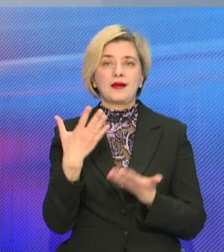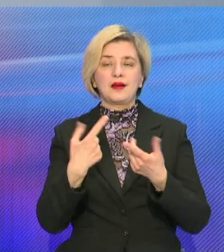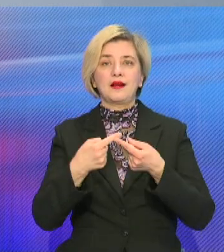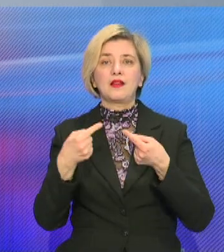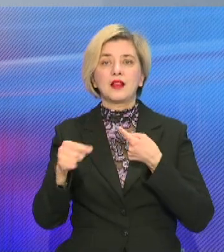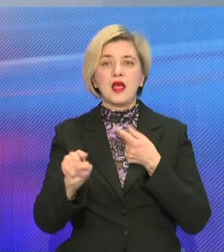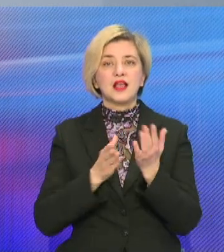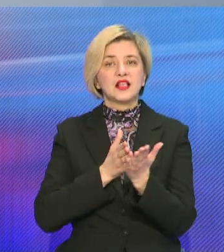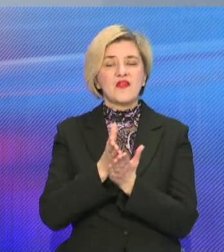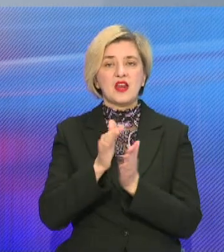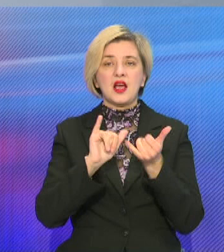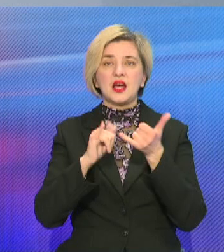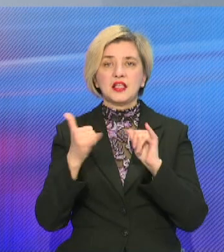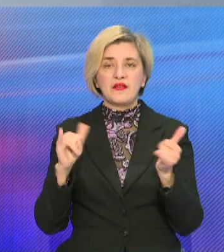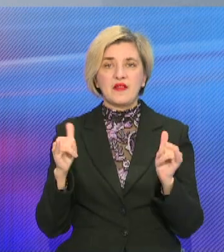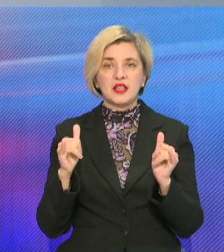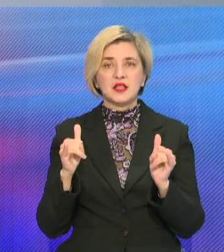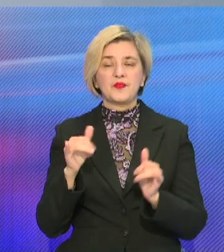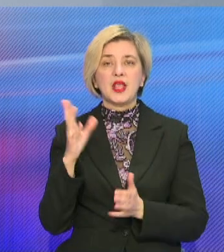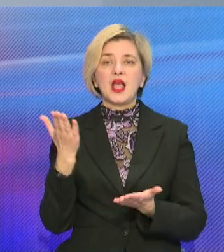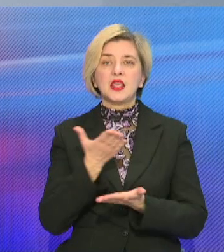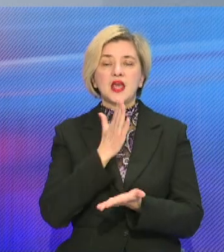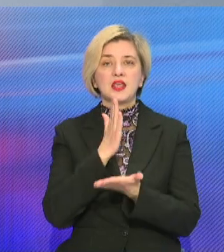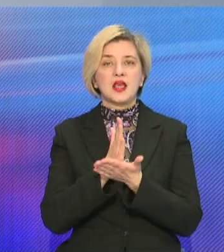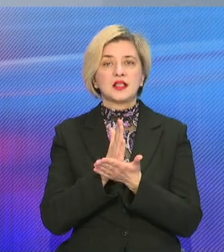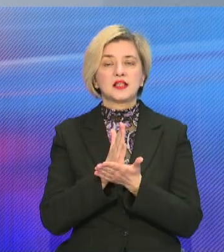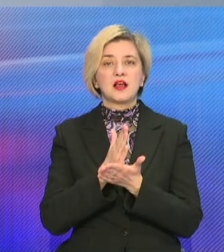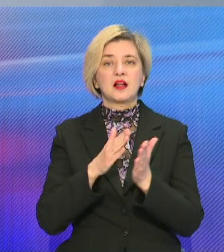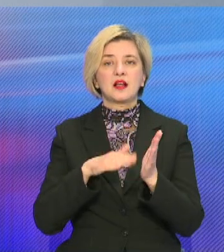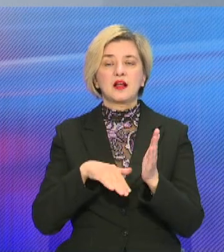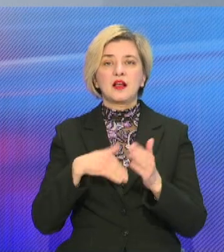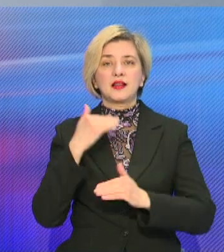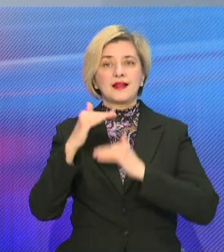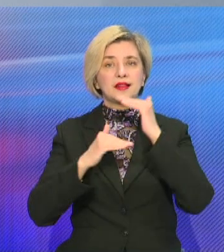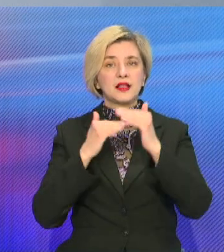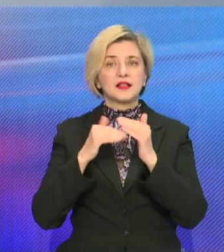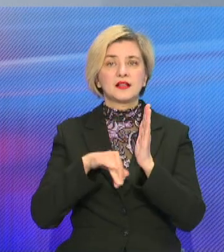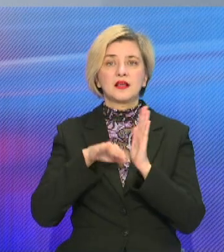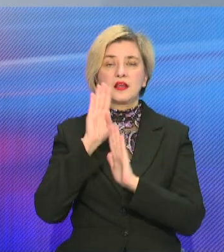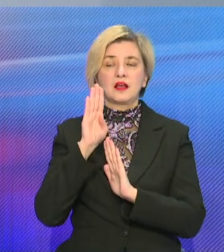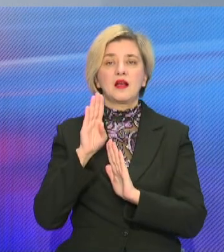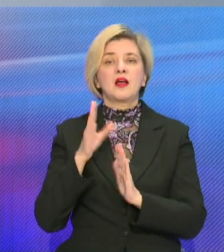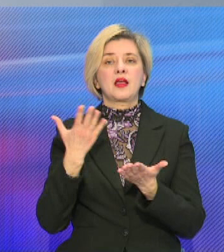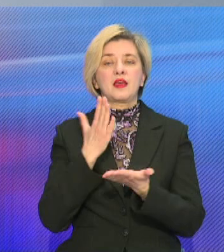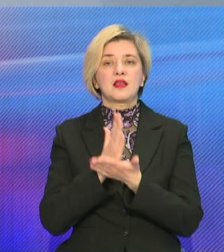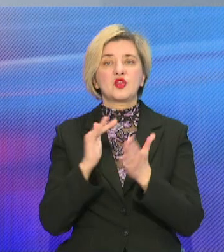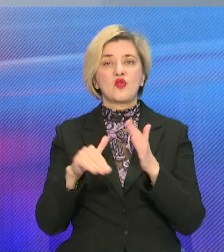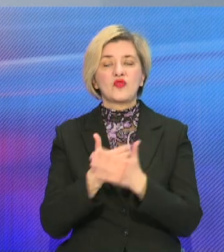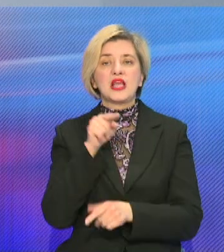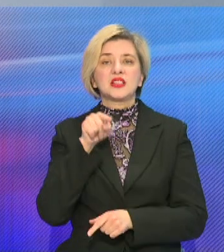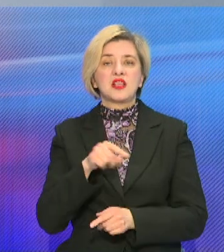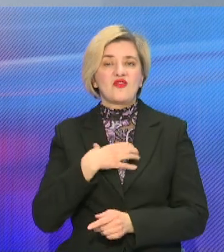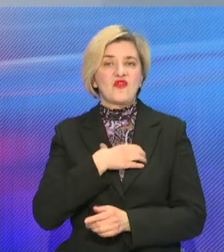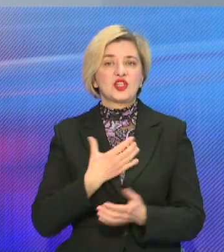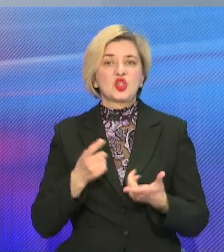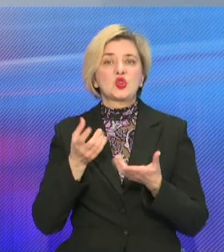или иная сфера развивается, какие есть тенденции, какие есть новшества. И вот здесь важно сохранять связь с